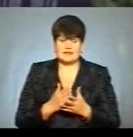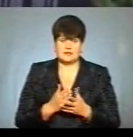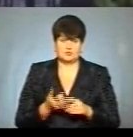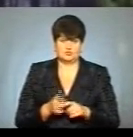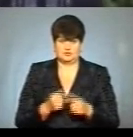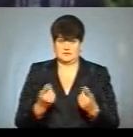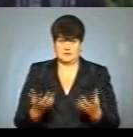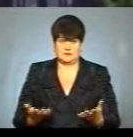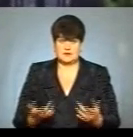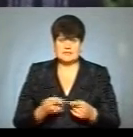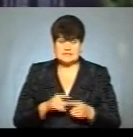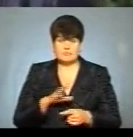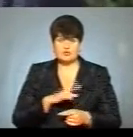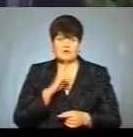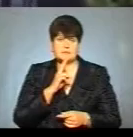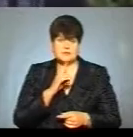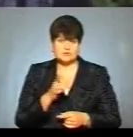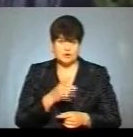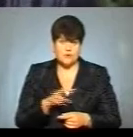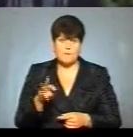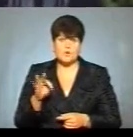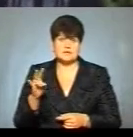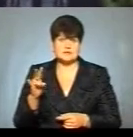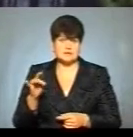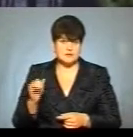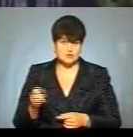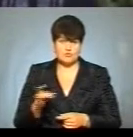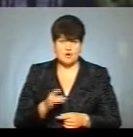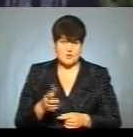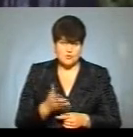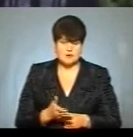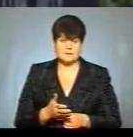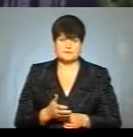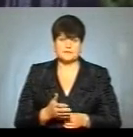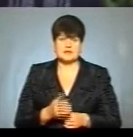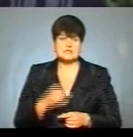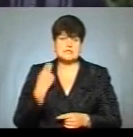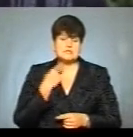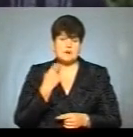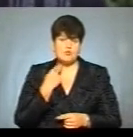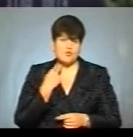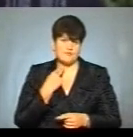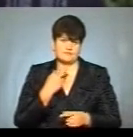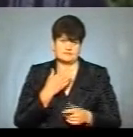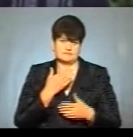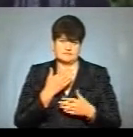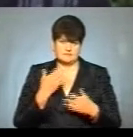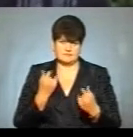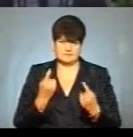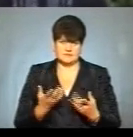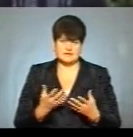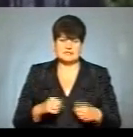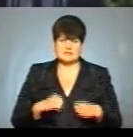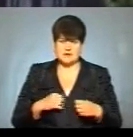настільки великою. Це було в Кременецькому районі, в Монастирському районі. До заборгованості не доходить. Старається влада